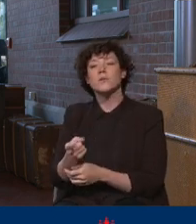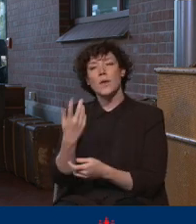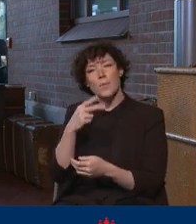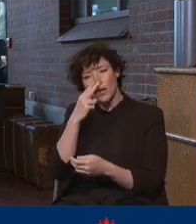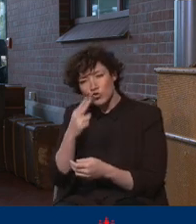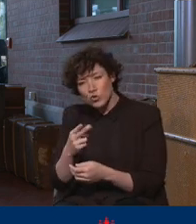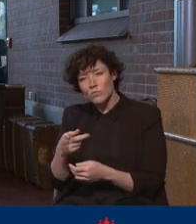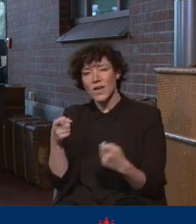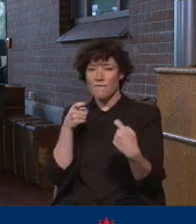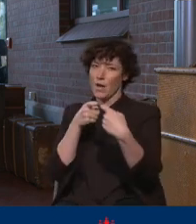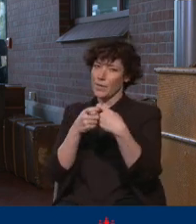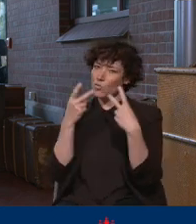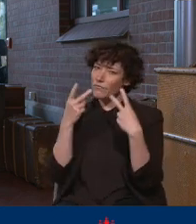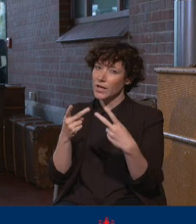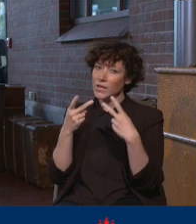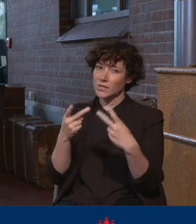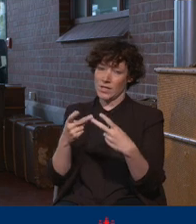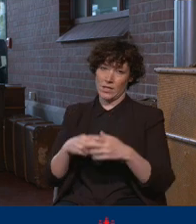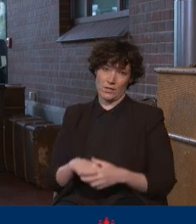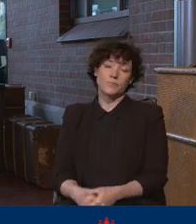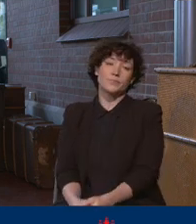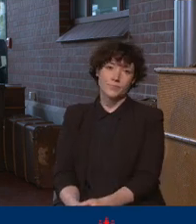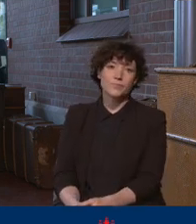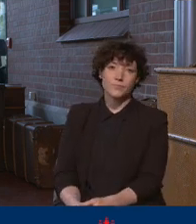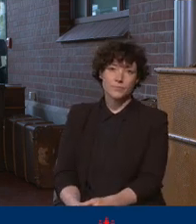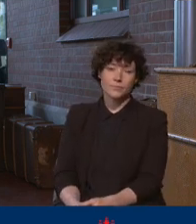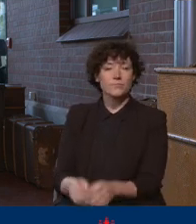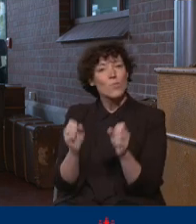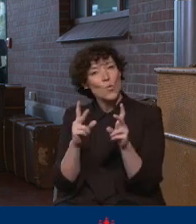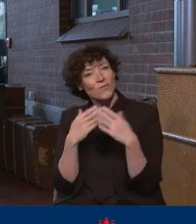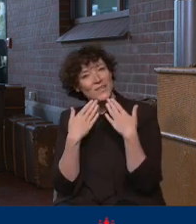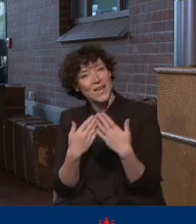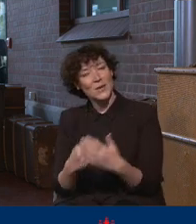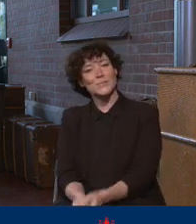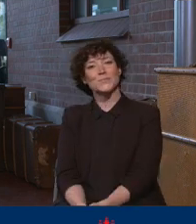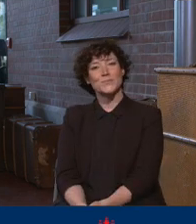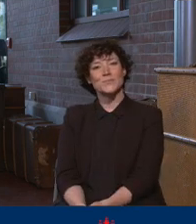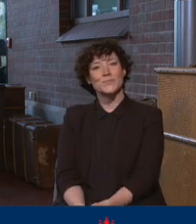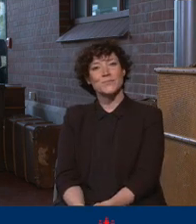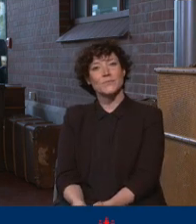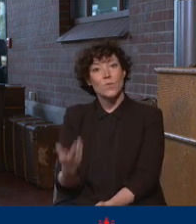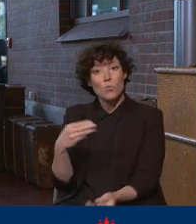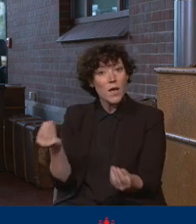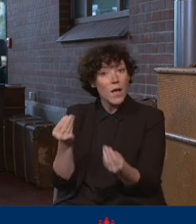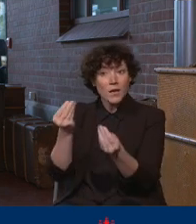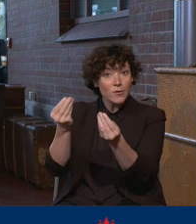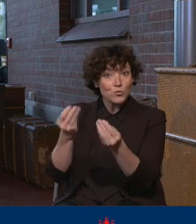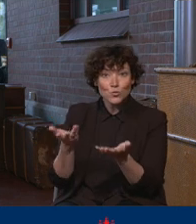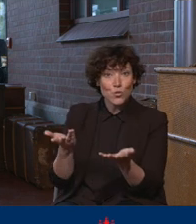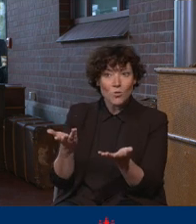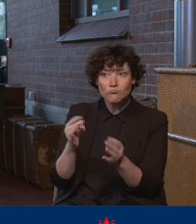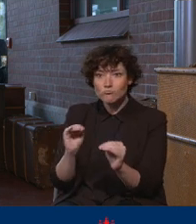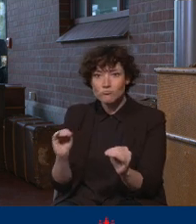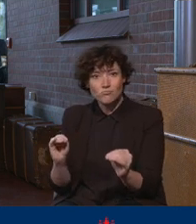verbindung eine sehr wichtige ist okay vielen dank seine ergänzung von gut